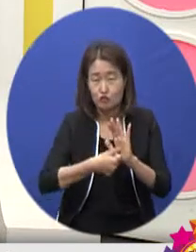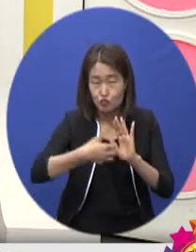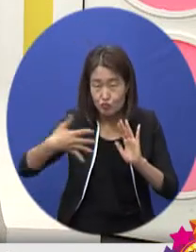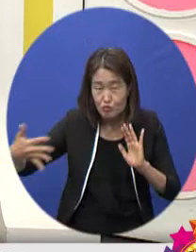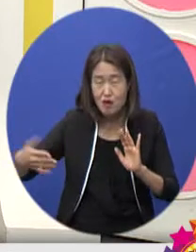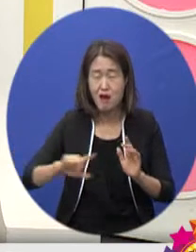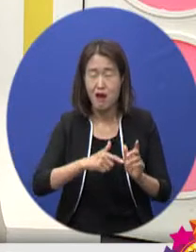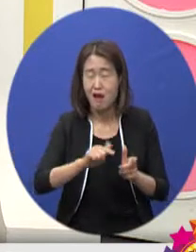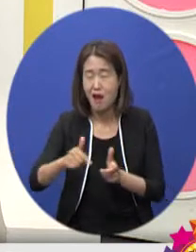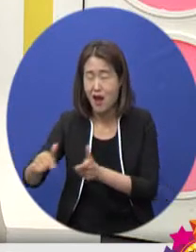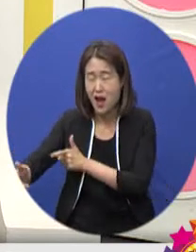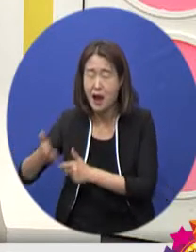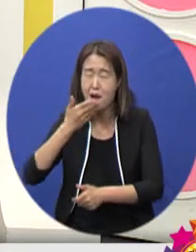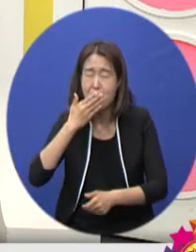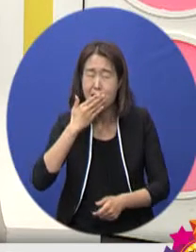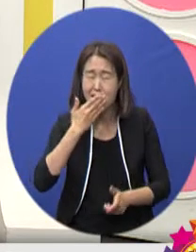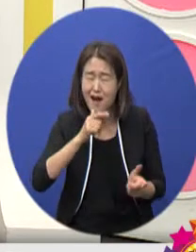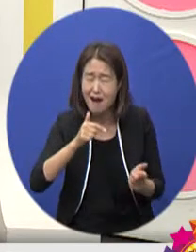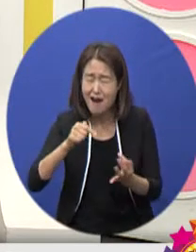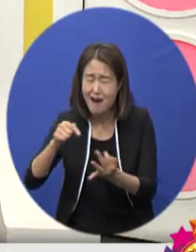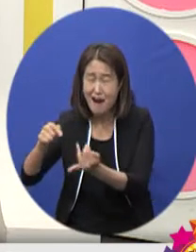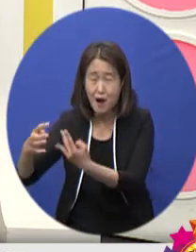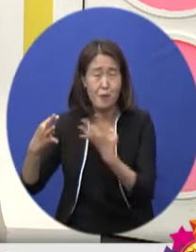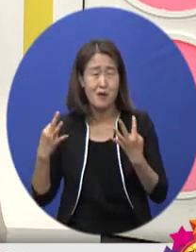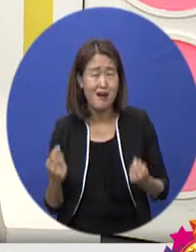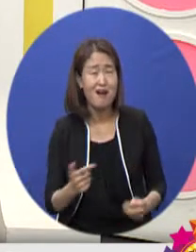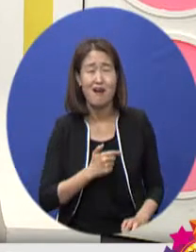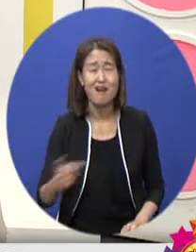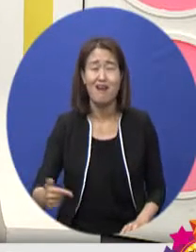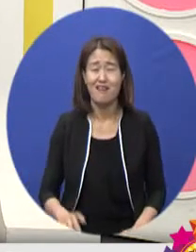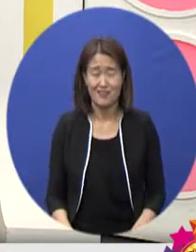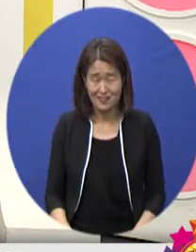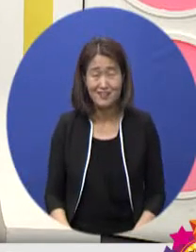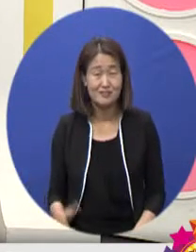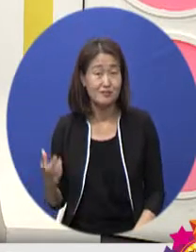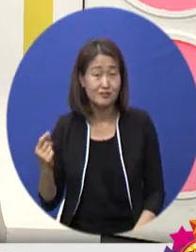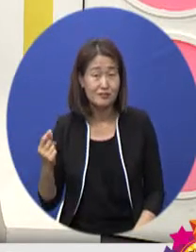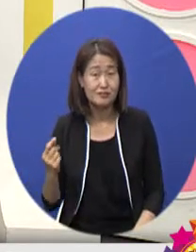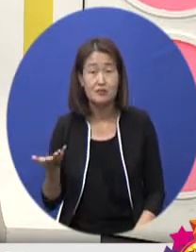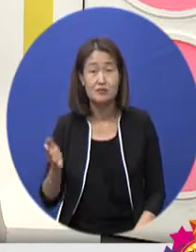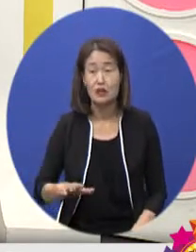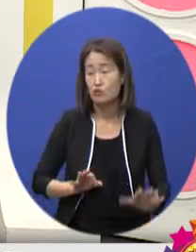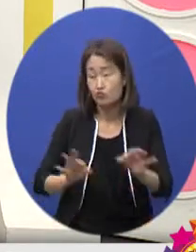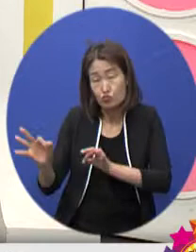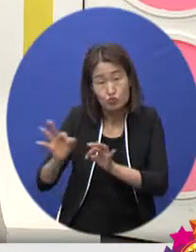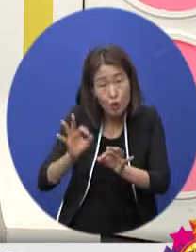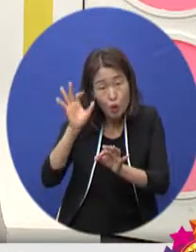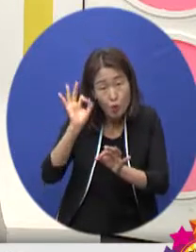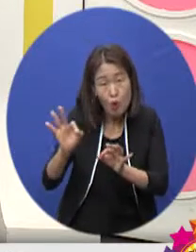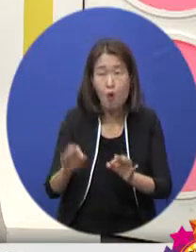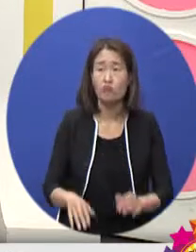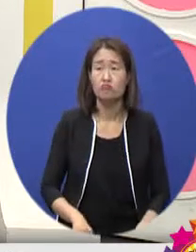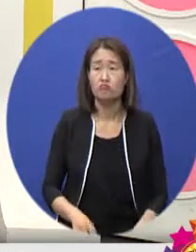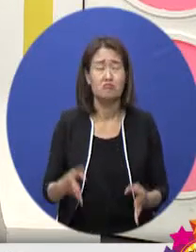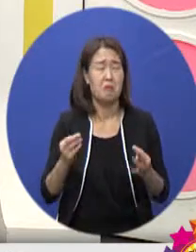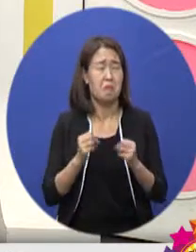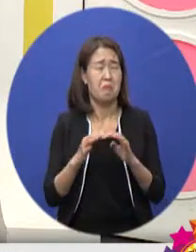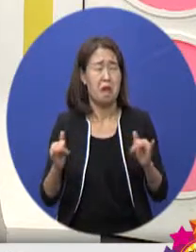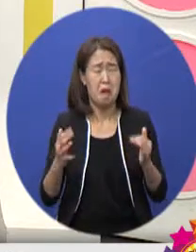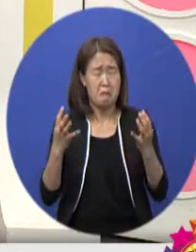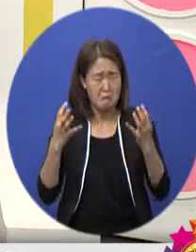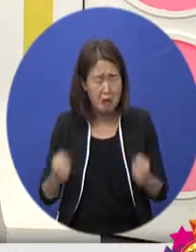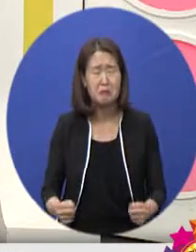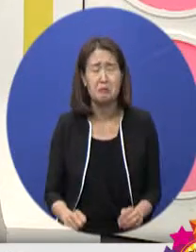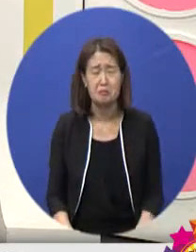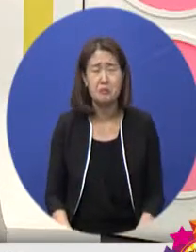막 먹거리가 아주 진짜 널린데죠. 근데 이렇게 장사하다 보면 별의별 사람 다 있잖아요.